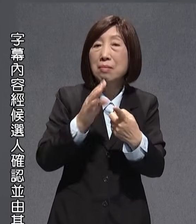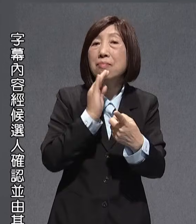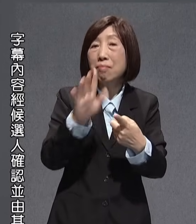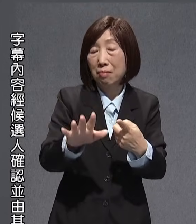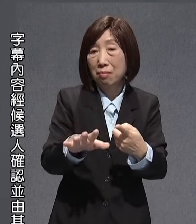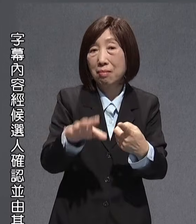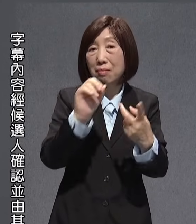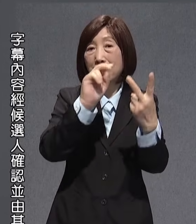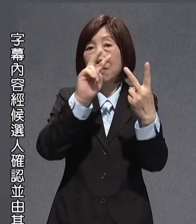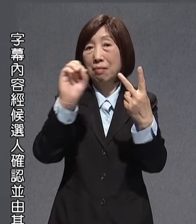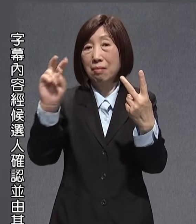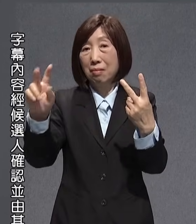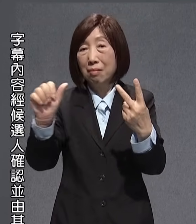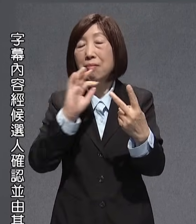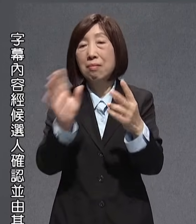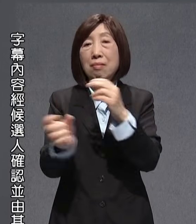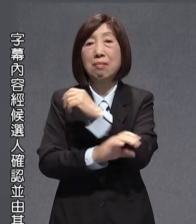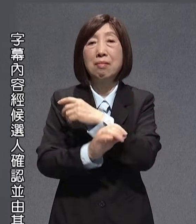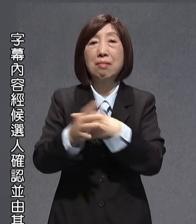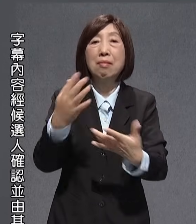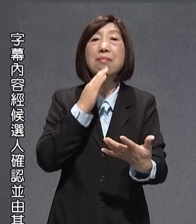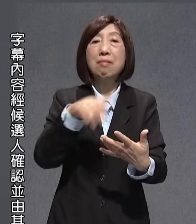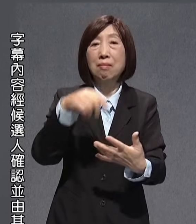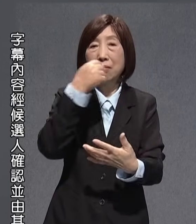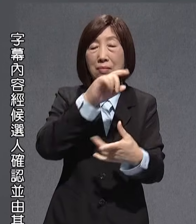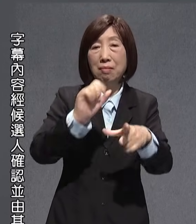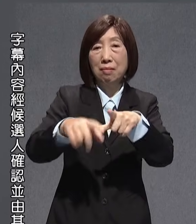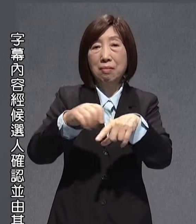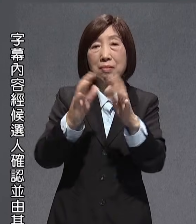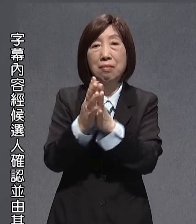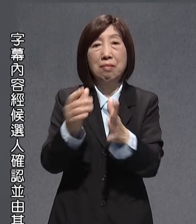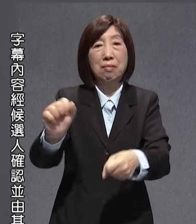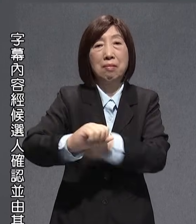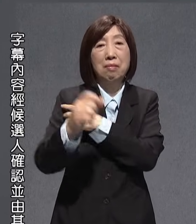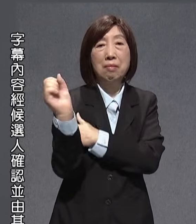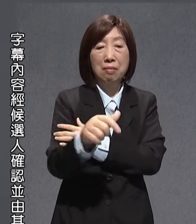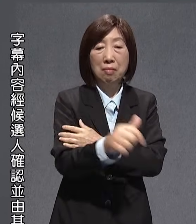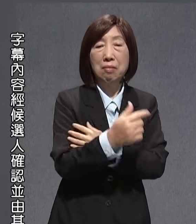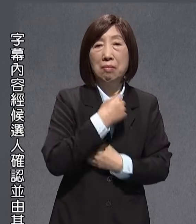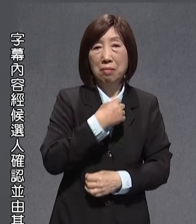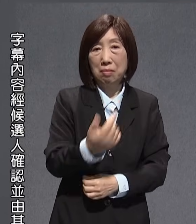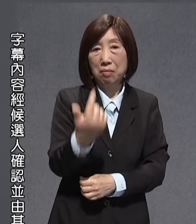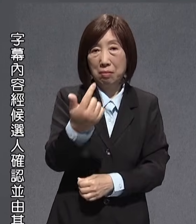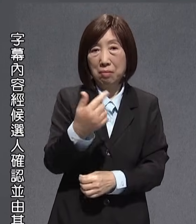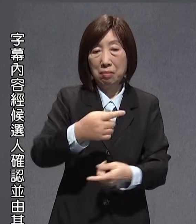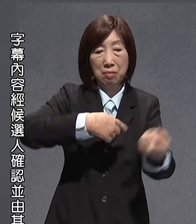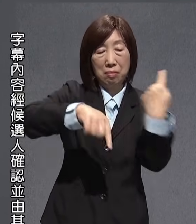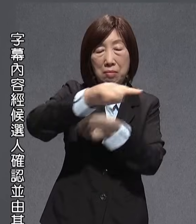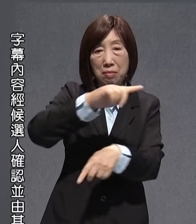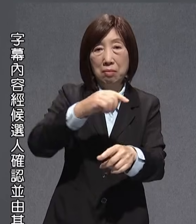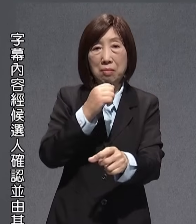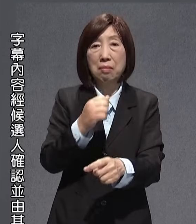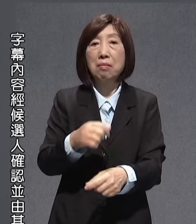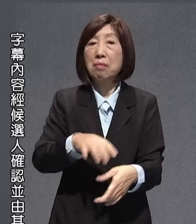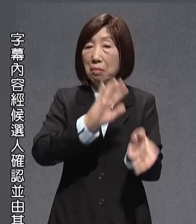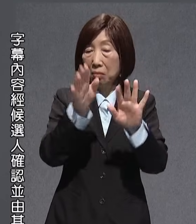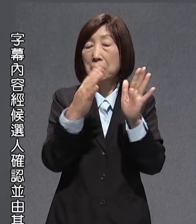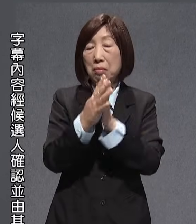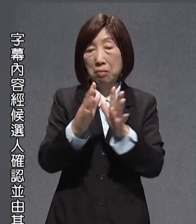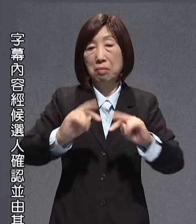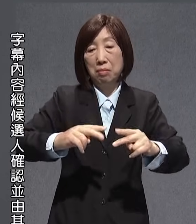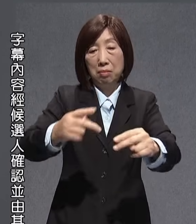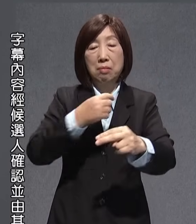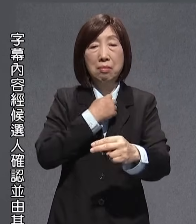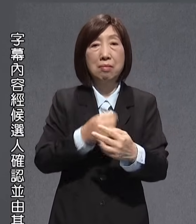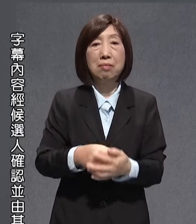这已经是全世界的趋势。台湾政府跟企业都需要加速的转型和调整。所有这